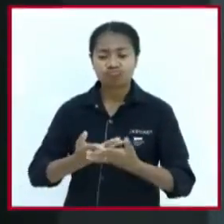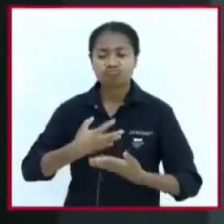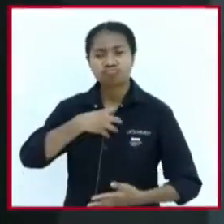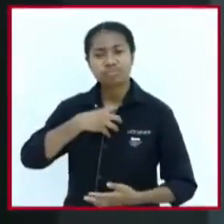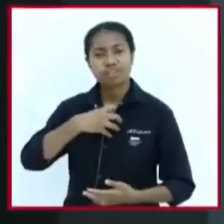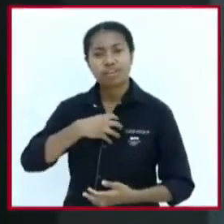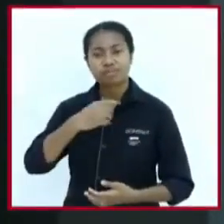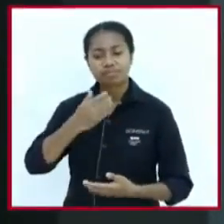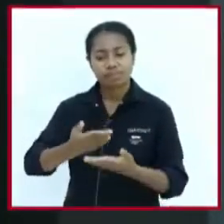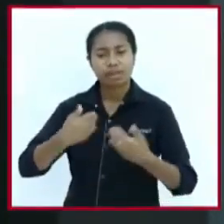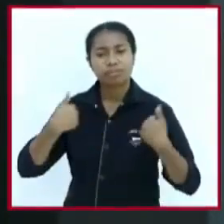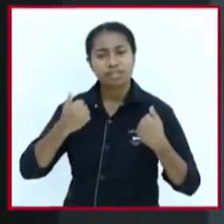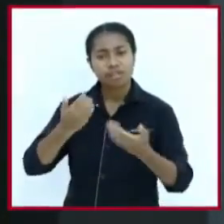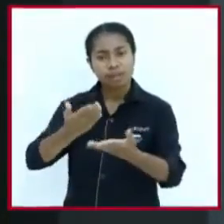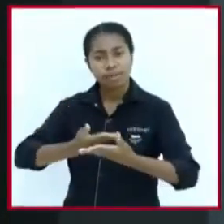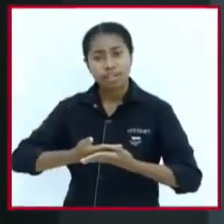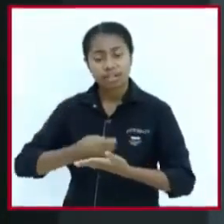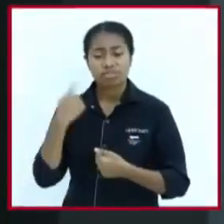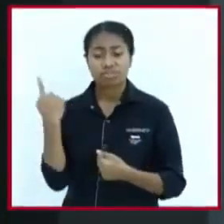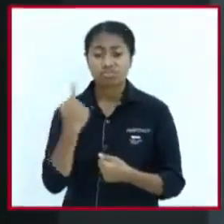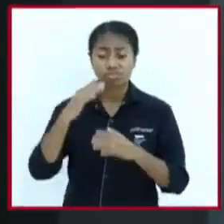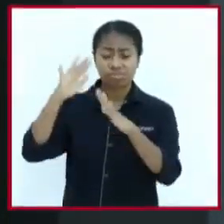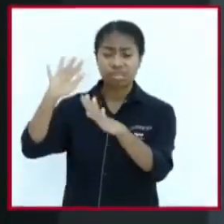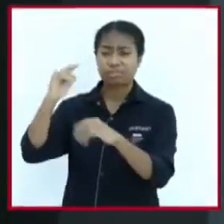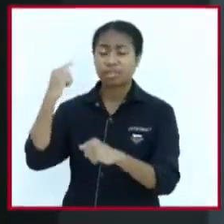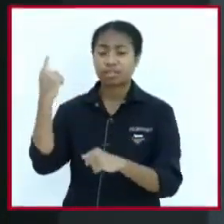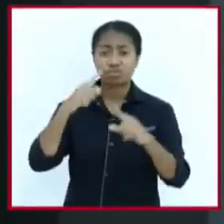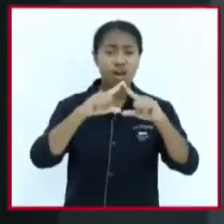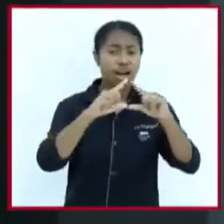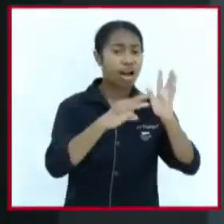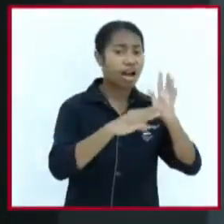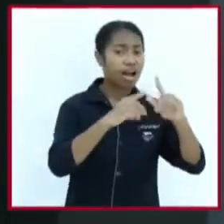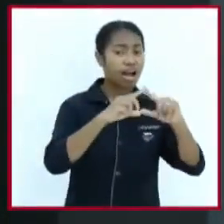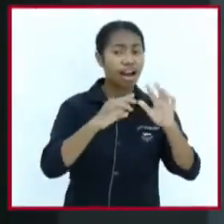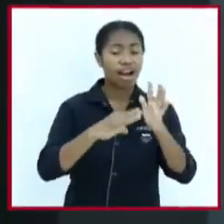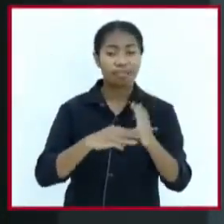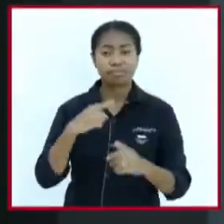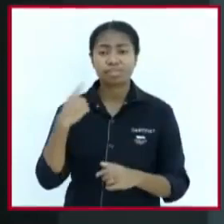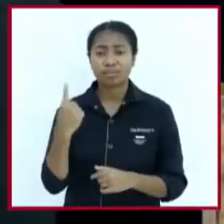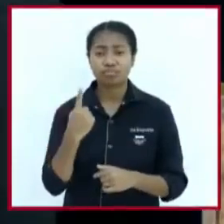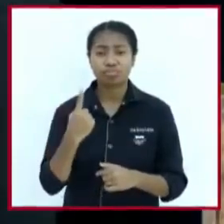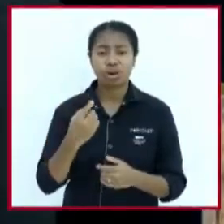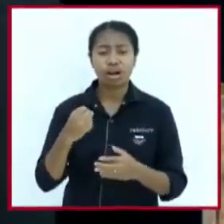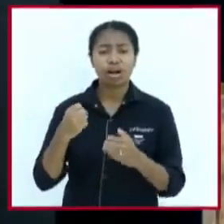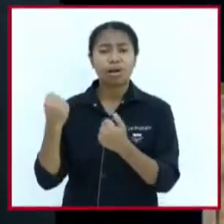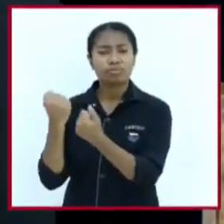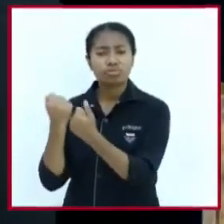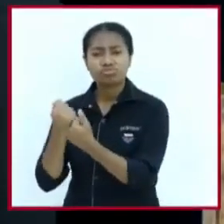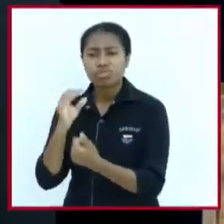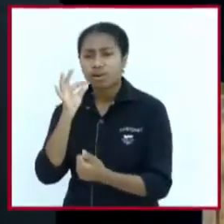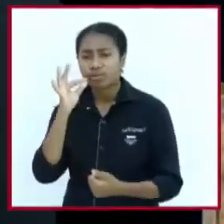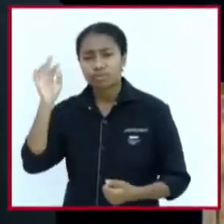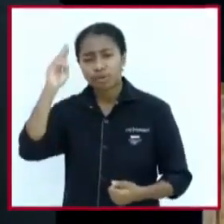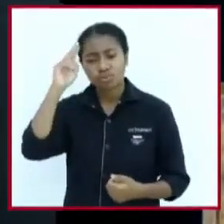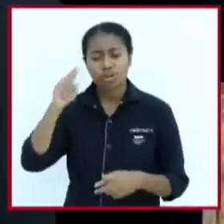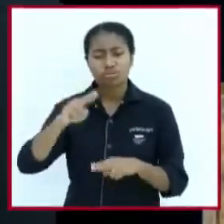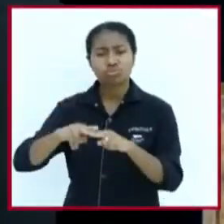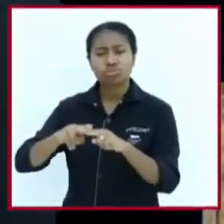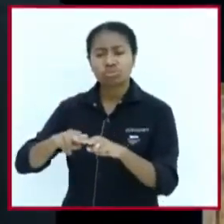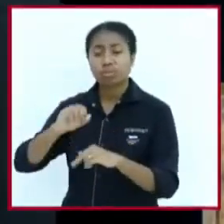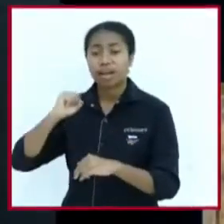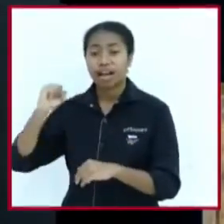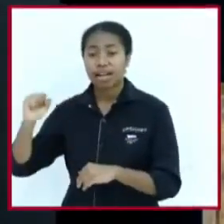segala yang ada Dia pencipta alam semesta dia menopang segala yang ada dalam FirmanNya setiap duduk disebelah kanan Allah Bapa disurga